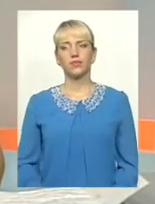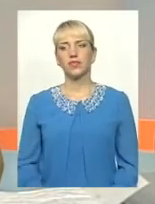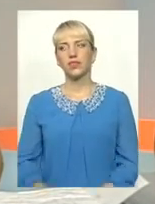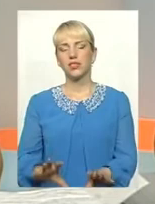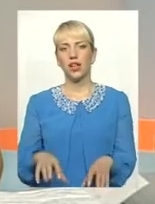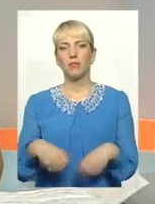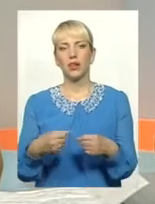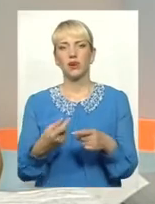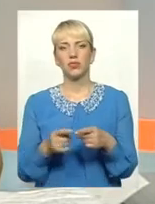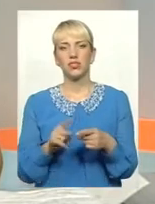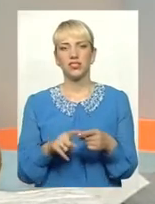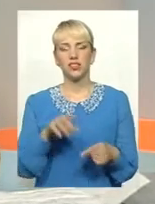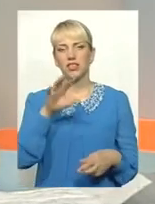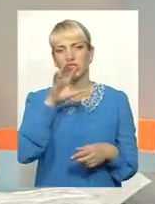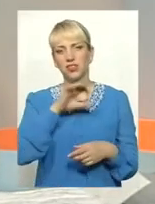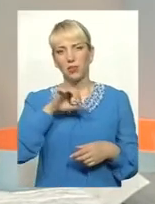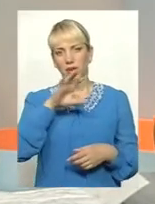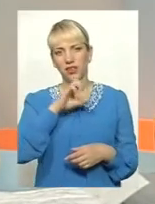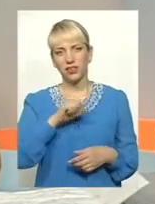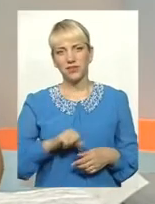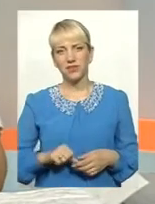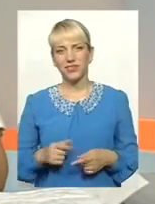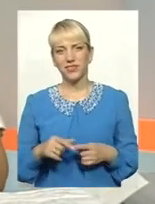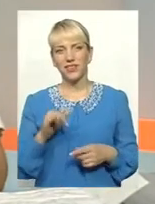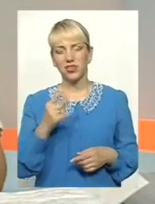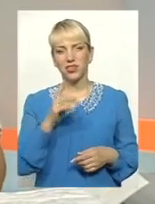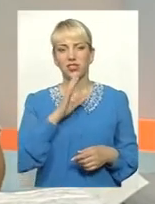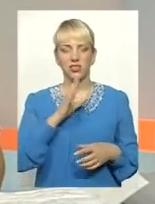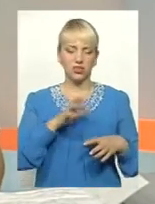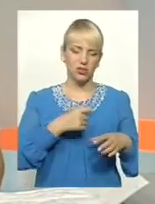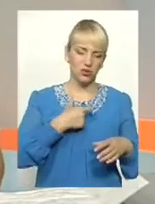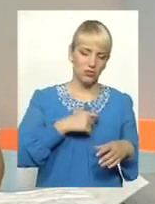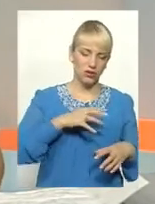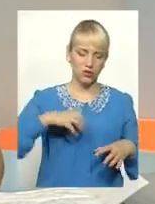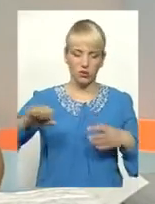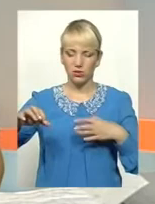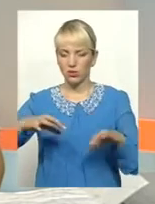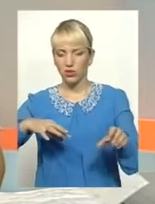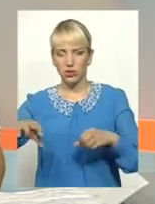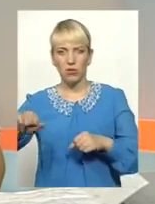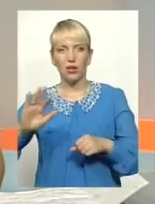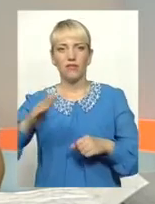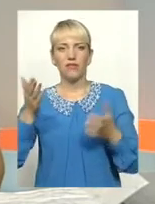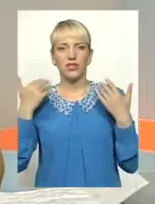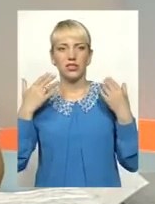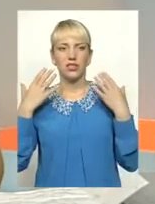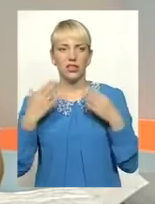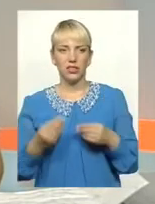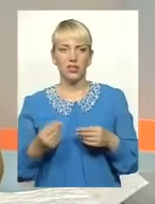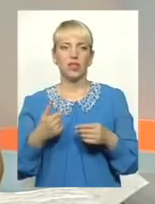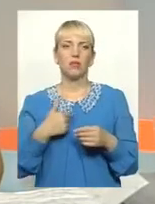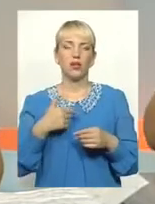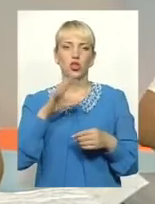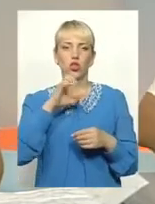Забираємо ми цих собак, одна жіночка собі, друга собі, тобто розібрали. Вихідні дні ми цих собачок